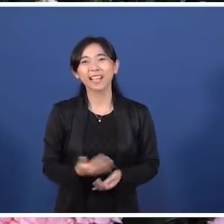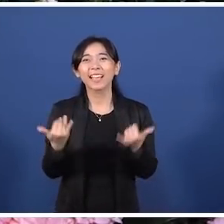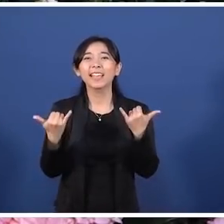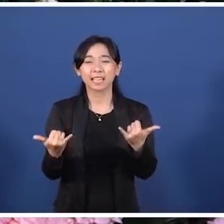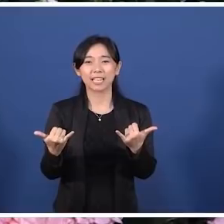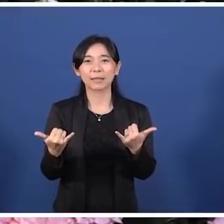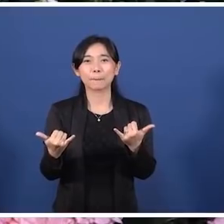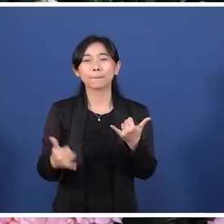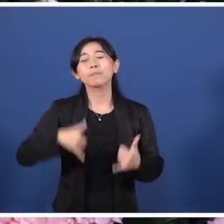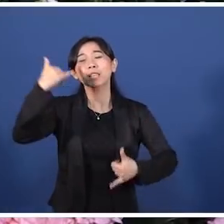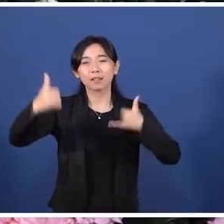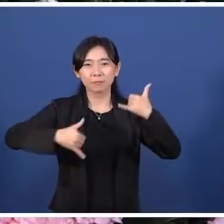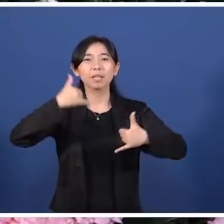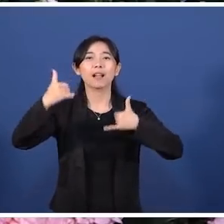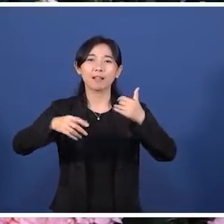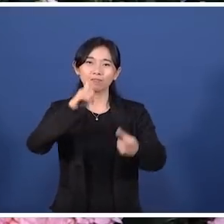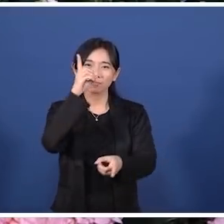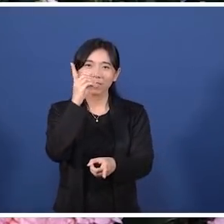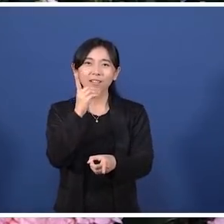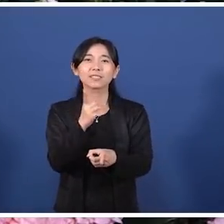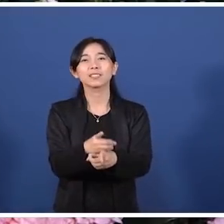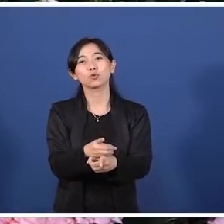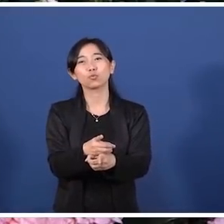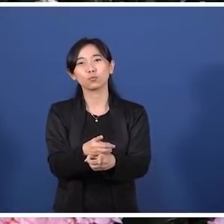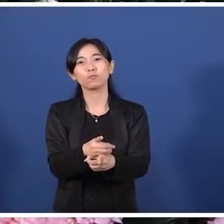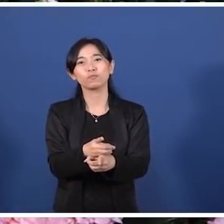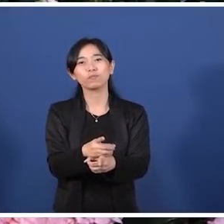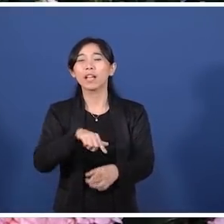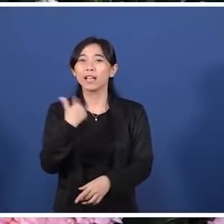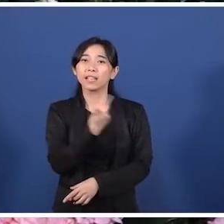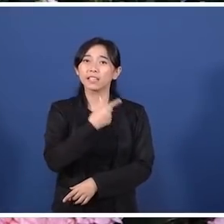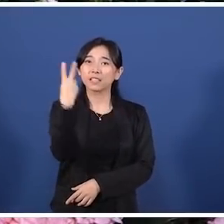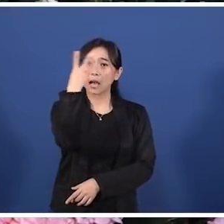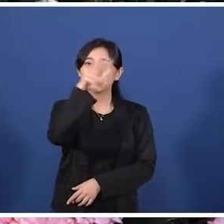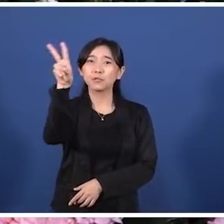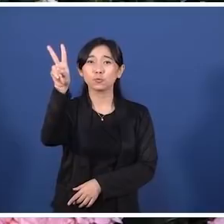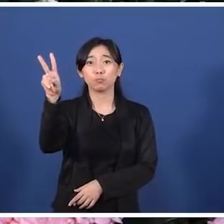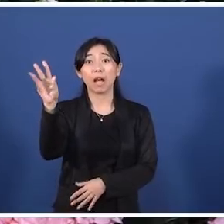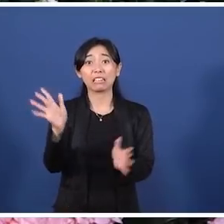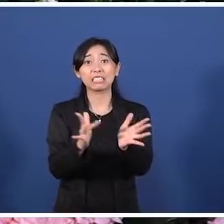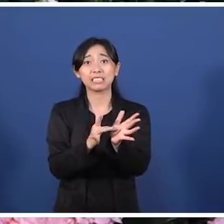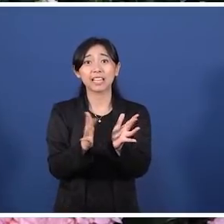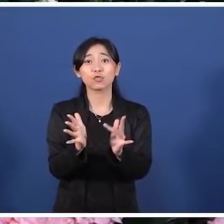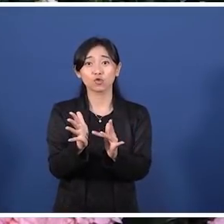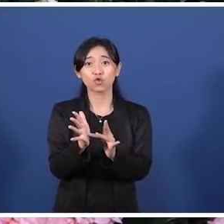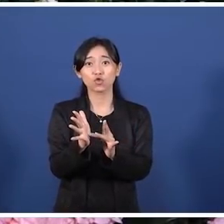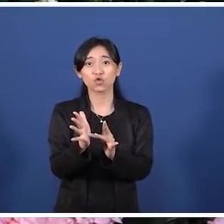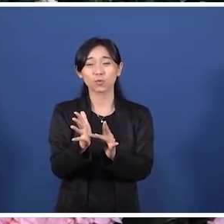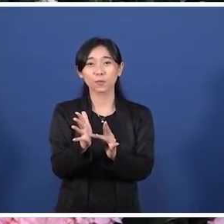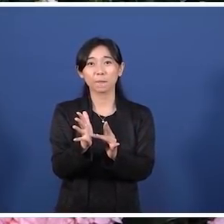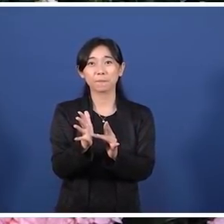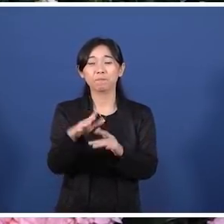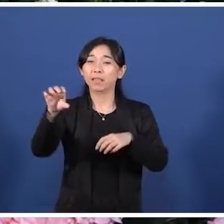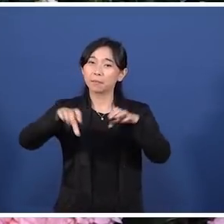adalah kegembiraan sejati. Kegembiraan karena kita berjumpa dengan Sang Kristus. Dan belajar